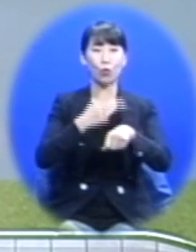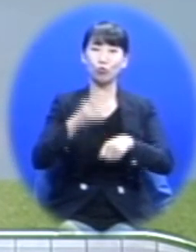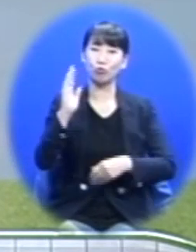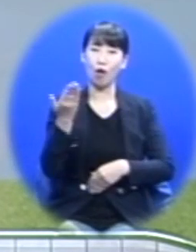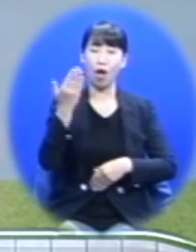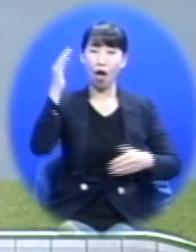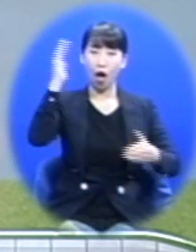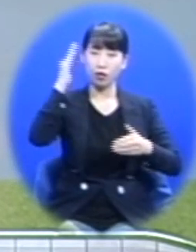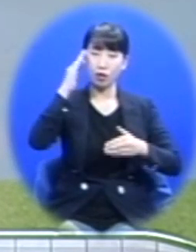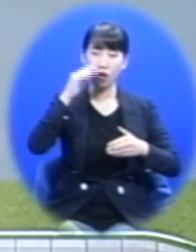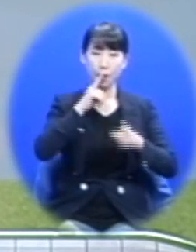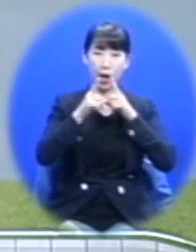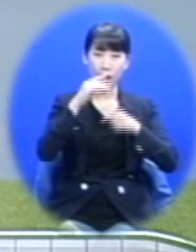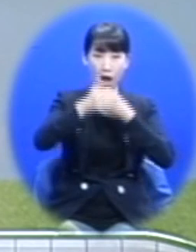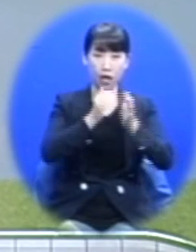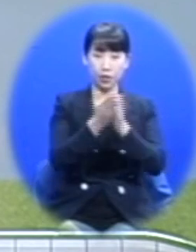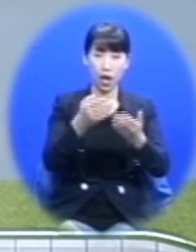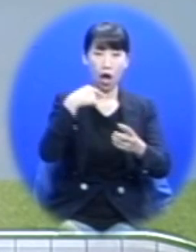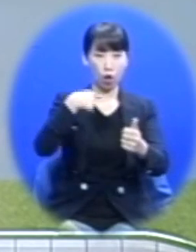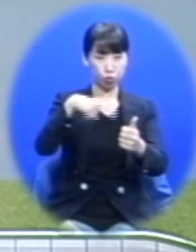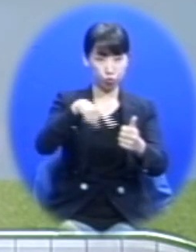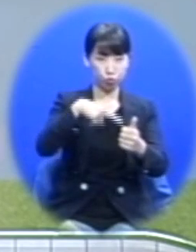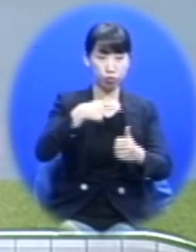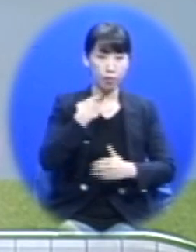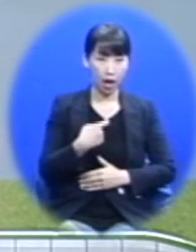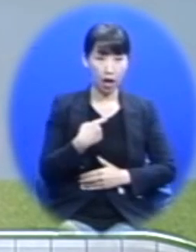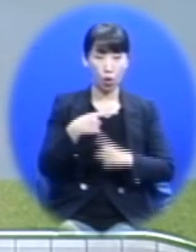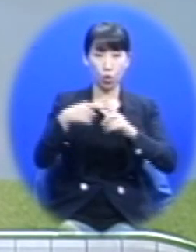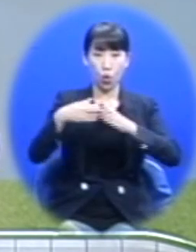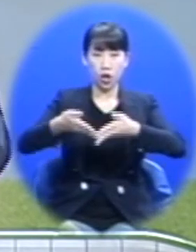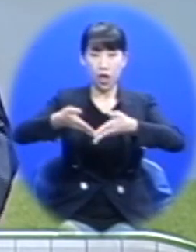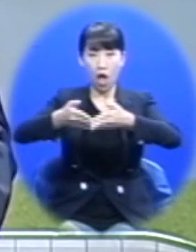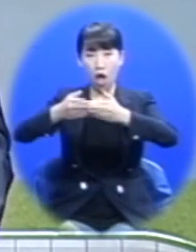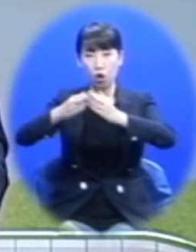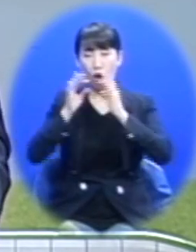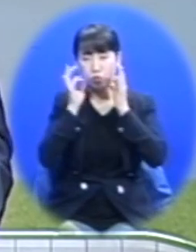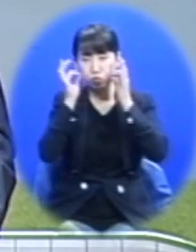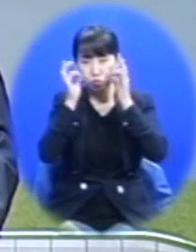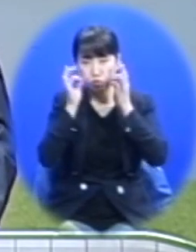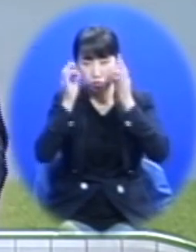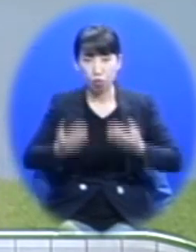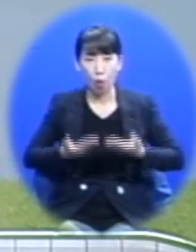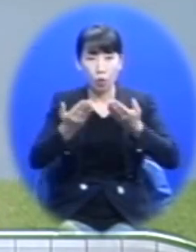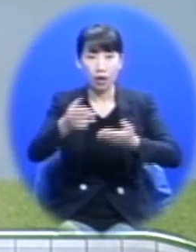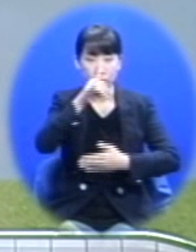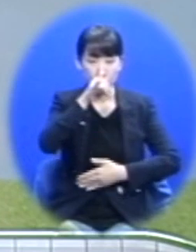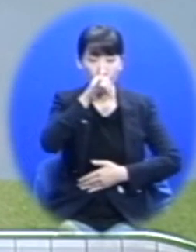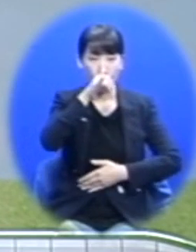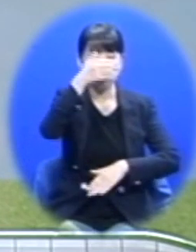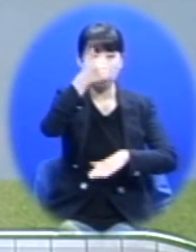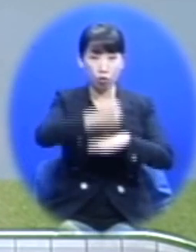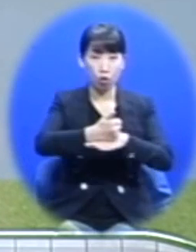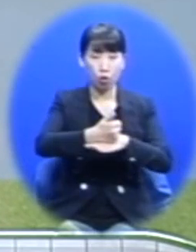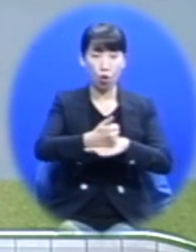여전히 학생들에게 말씀을 가르치고 양육하고 그리고 교회를 세우는 일에 열심히 헌신합니다. 그러다가